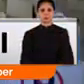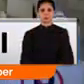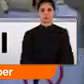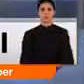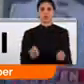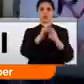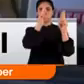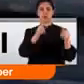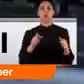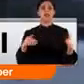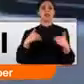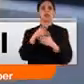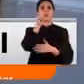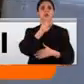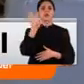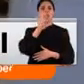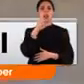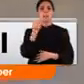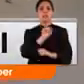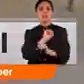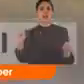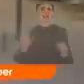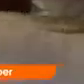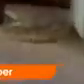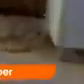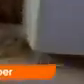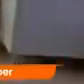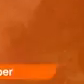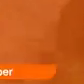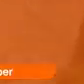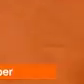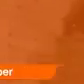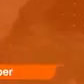İş yerinde yaklaşık 150 bin liralık hasar oluştu.